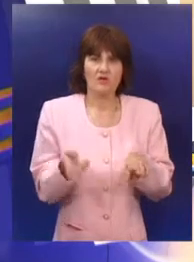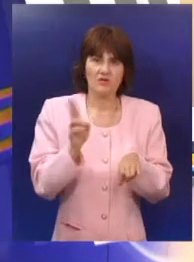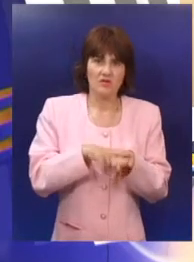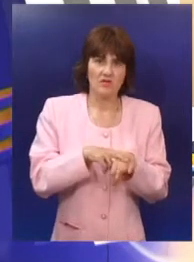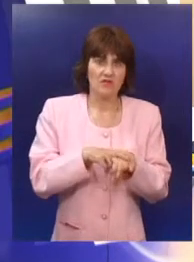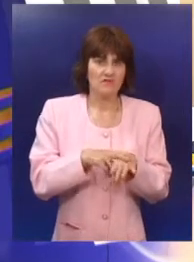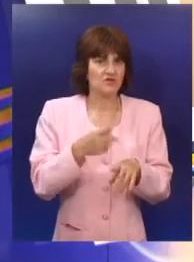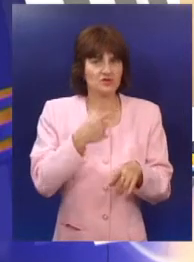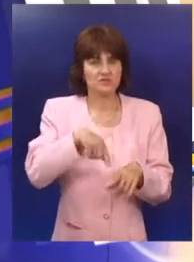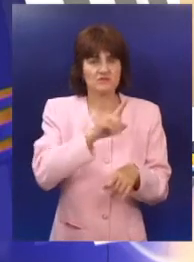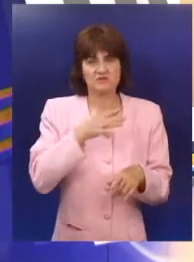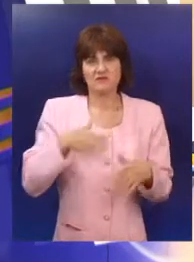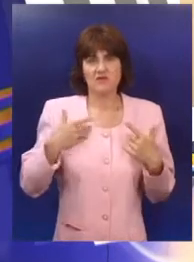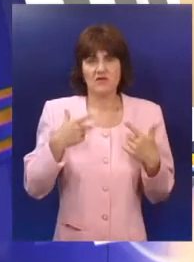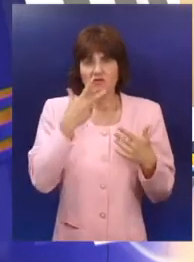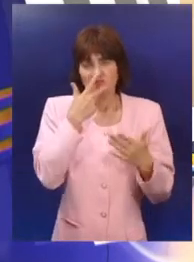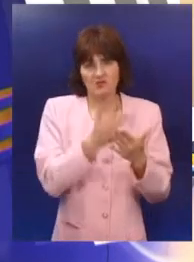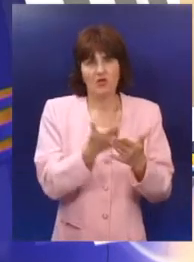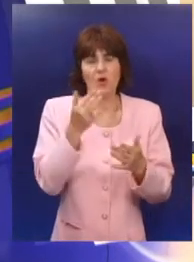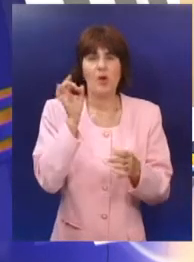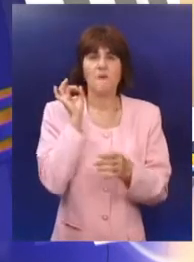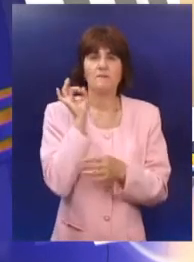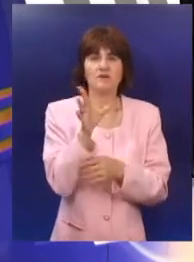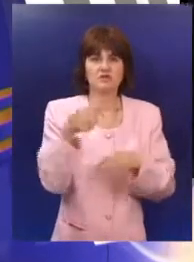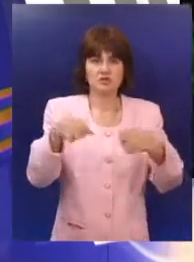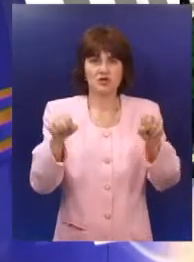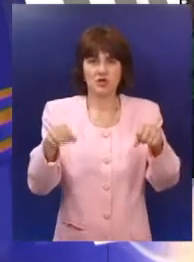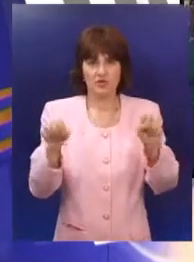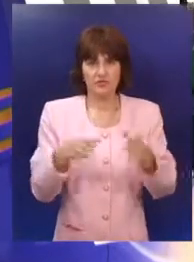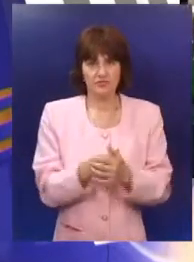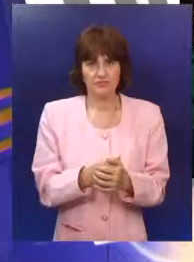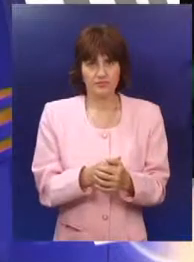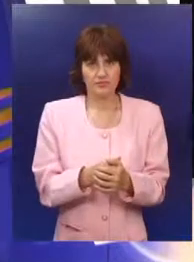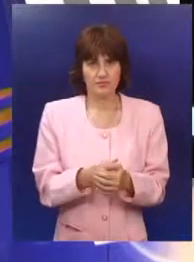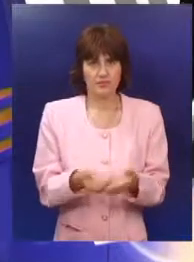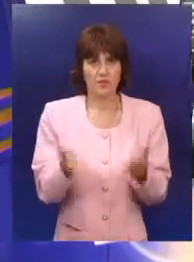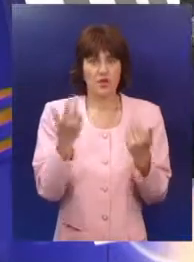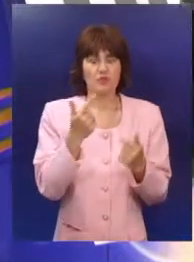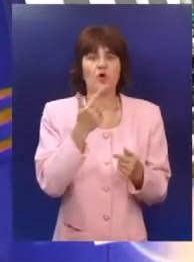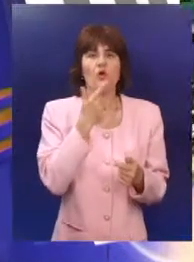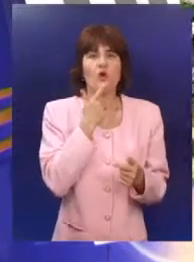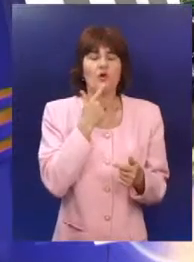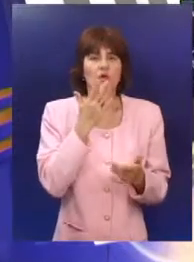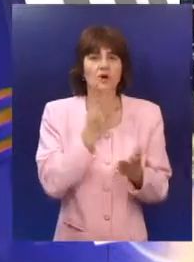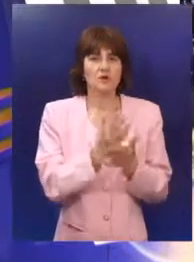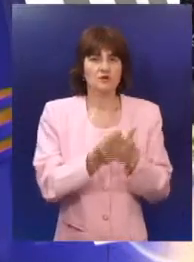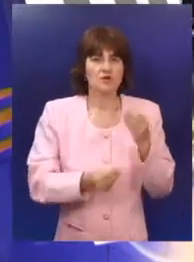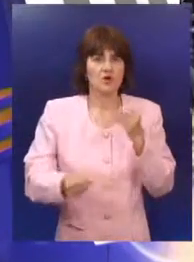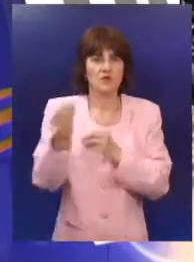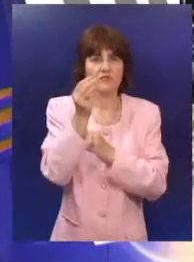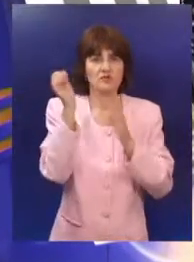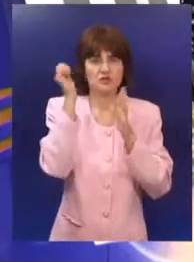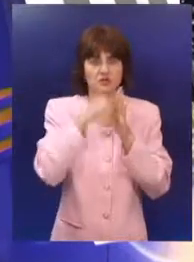u tom slučaju brzina koju mopedi, odnosno koju motociklisti razvijaju. Od oktobra će se drastično pooštriti